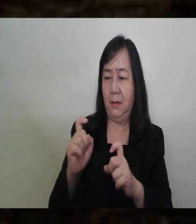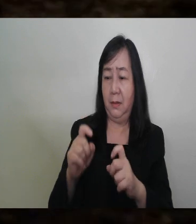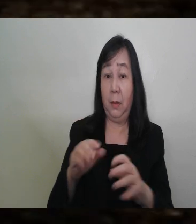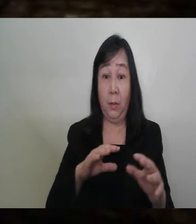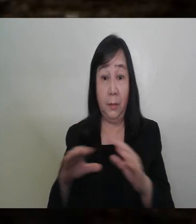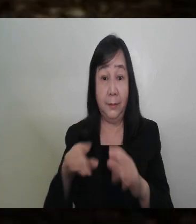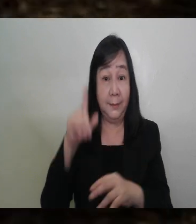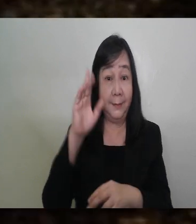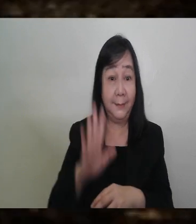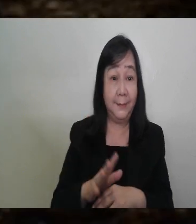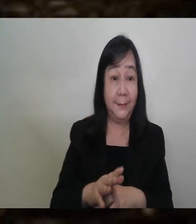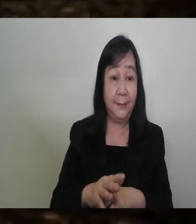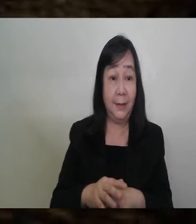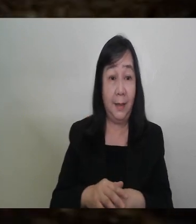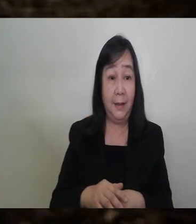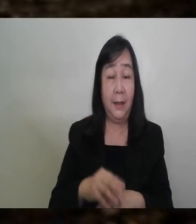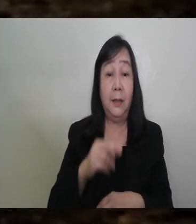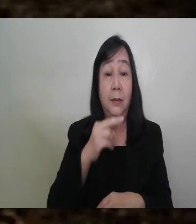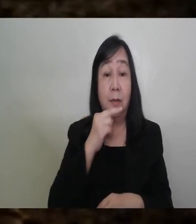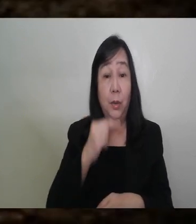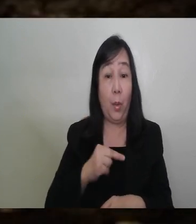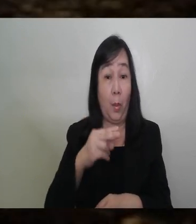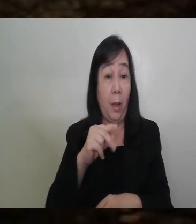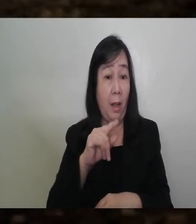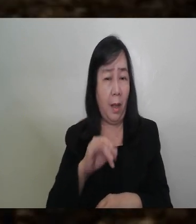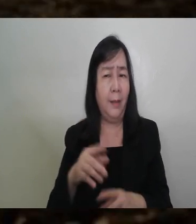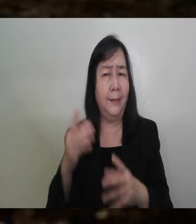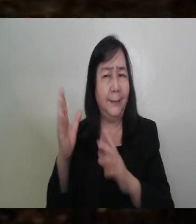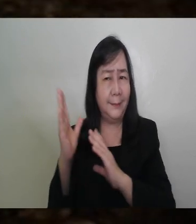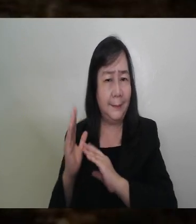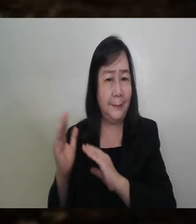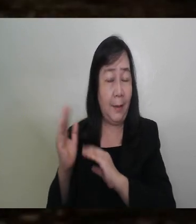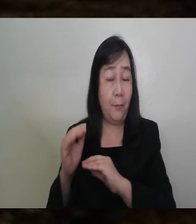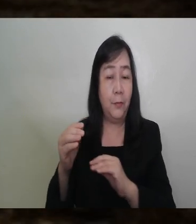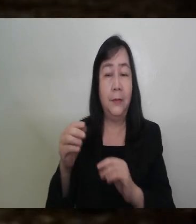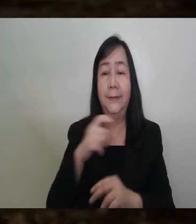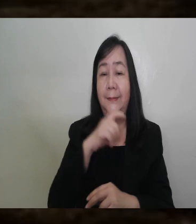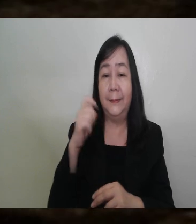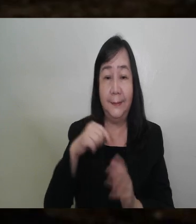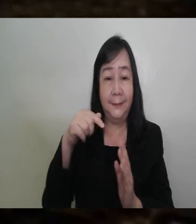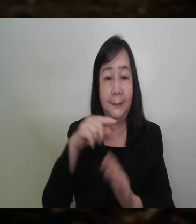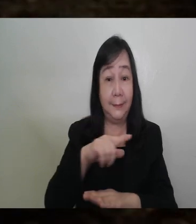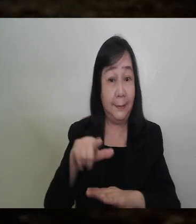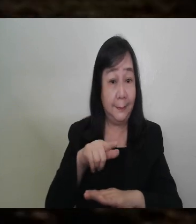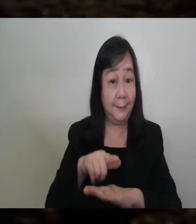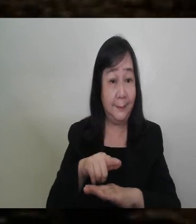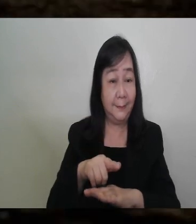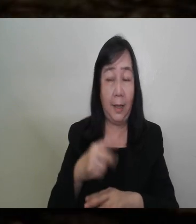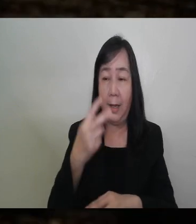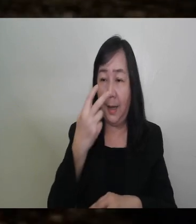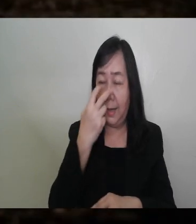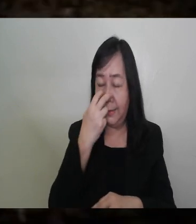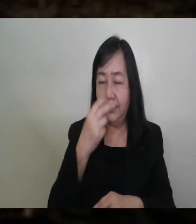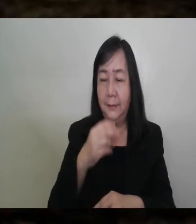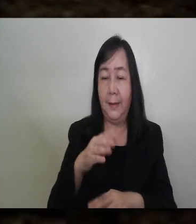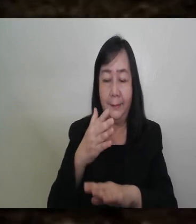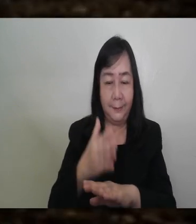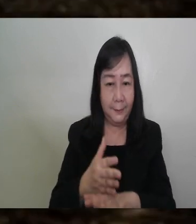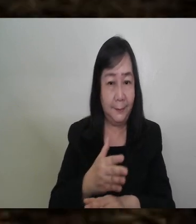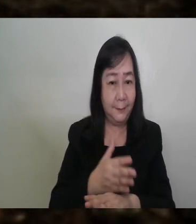biglaan ang kilos ng Diyos. Si Noe ay naghintay para sa tuyong lupa. Ang bulag